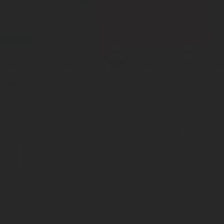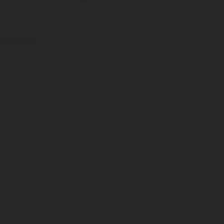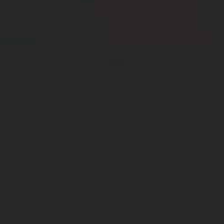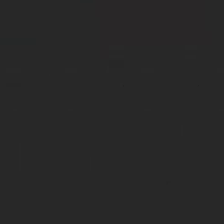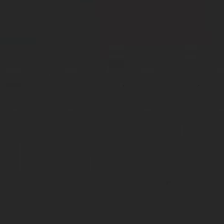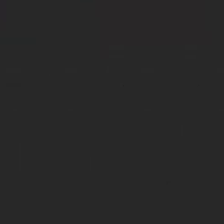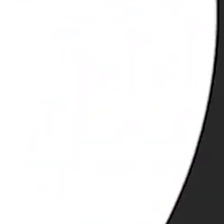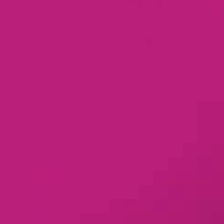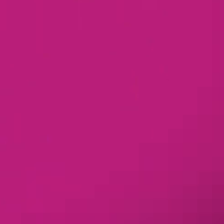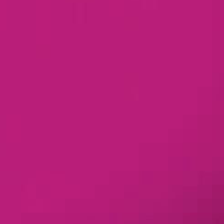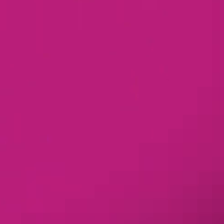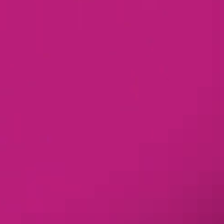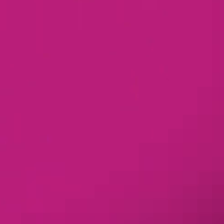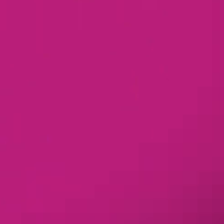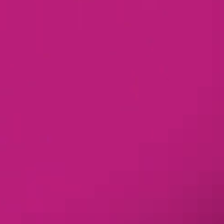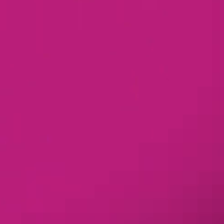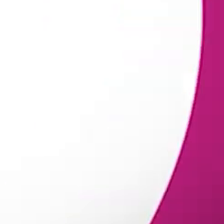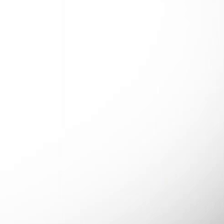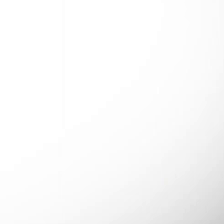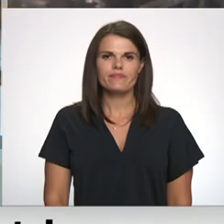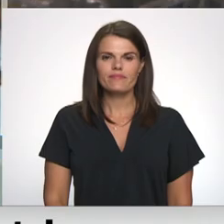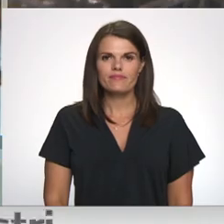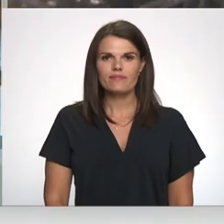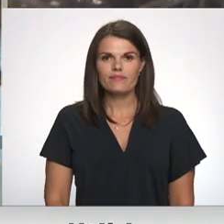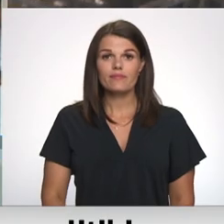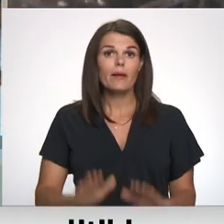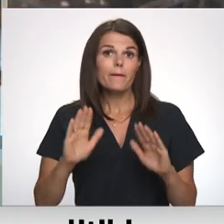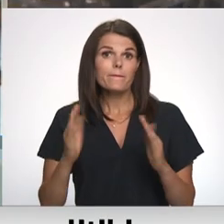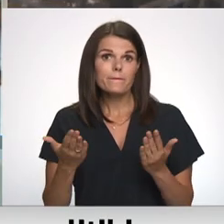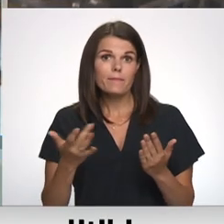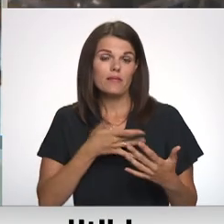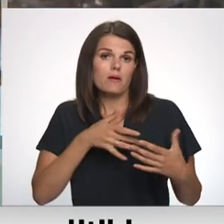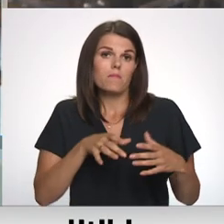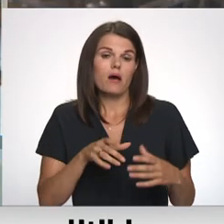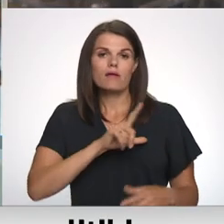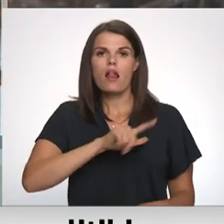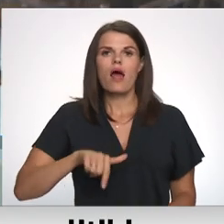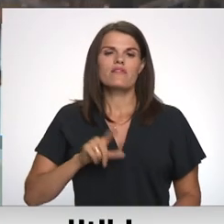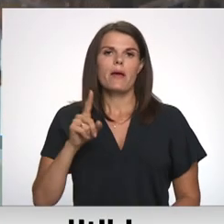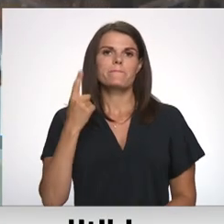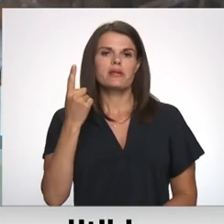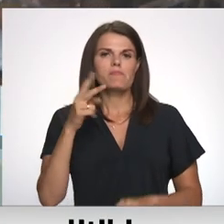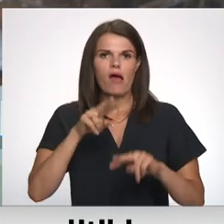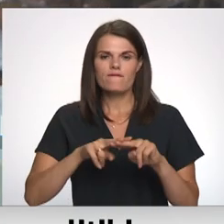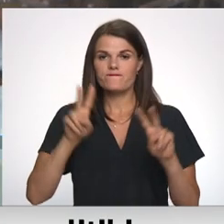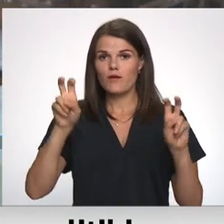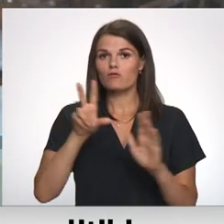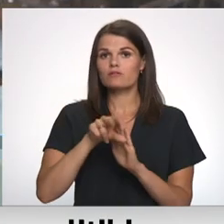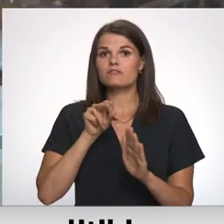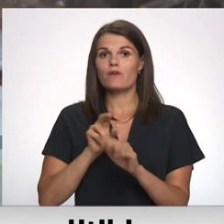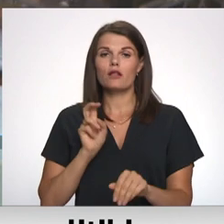Re, viss ēters ir te! Savukārt partija Latvija pirmajā vietā uz vēlēšanām